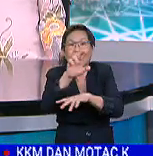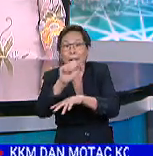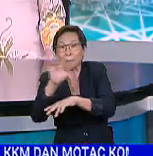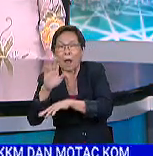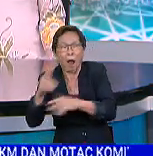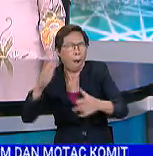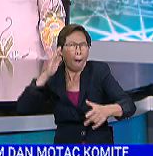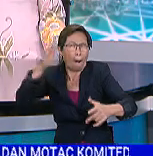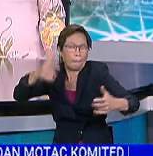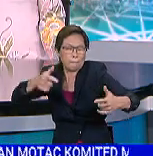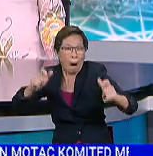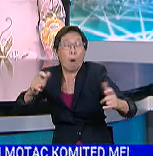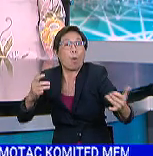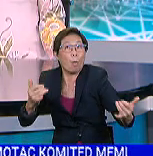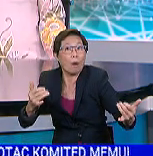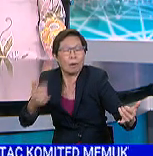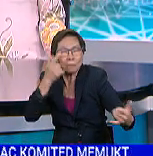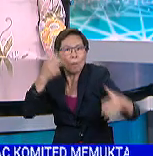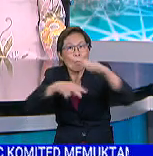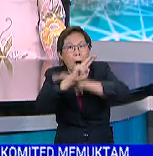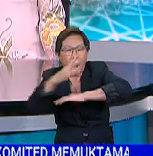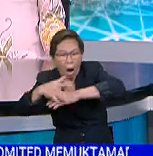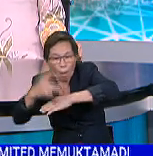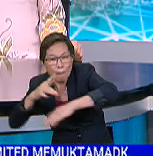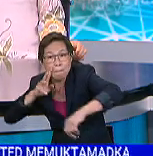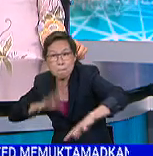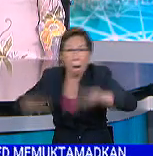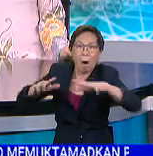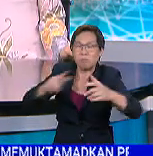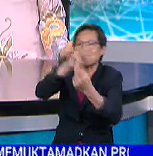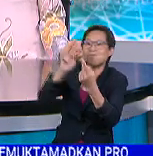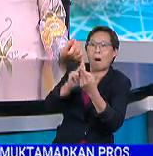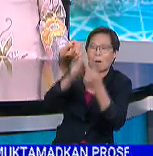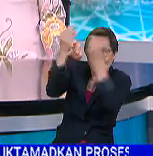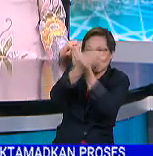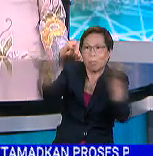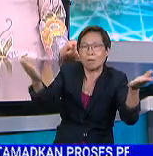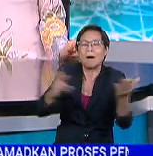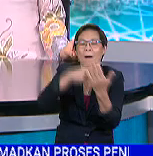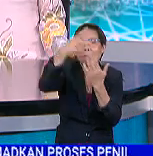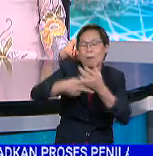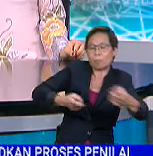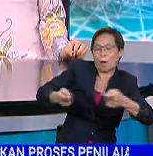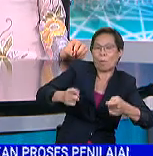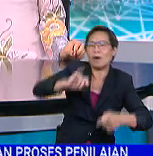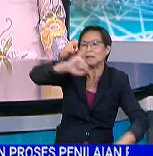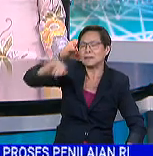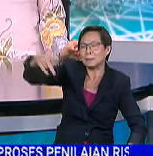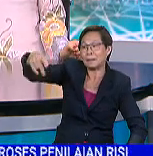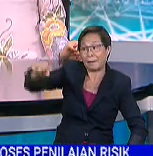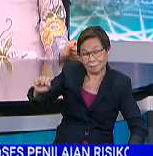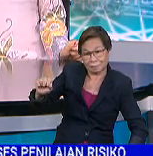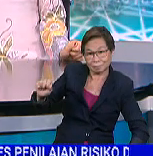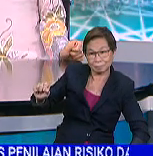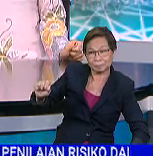akan dipercepat. Ini bagi membolehkan ramalan awal banjir lebih tepat dikeluarkan. Program kendalian Jabatan Pengairan